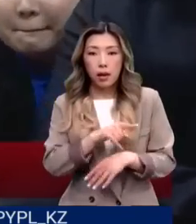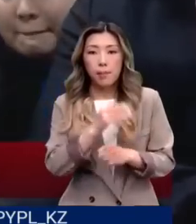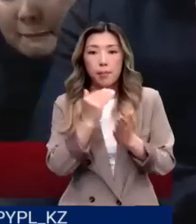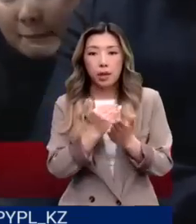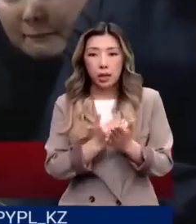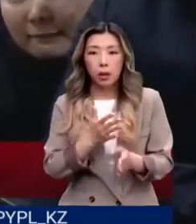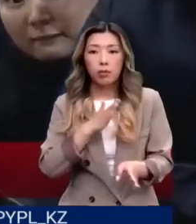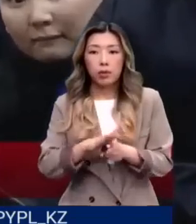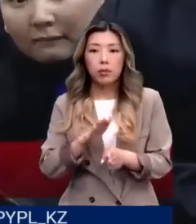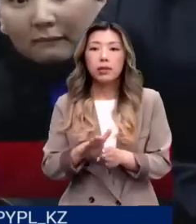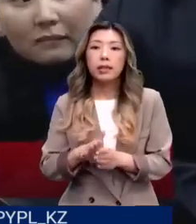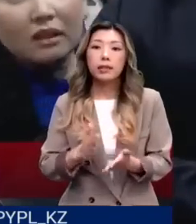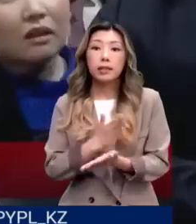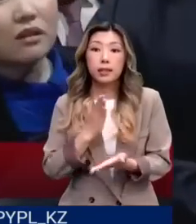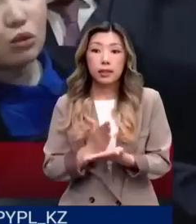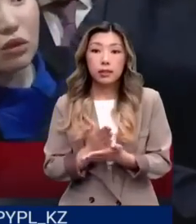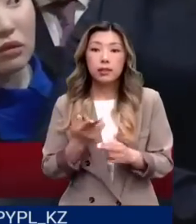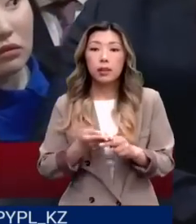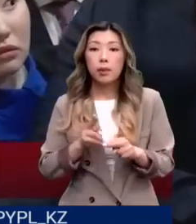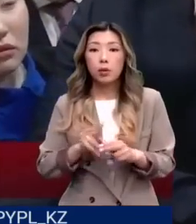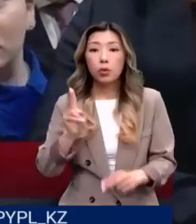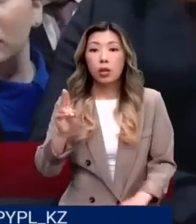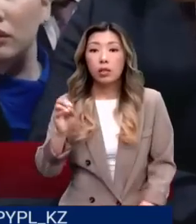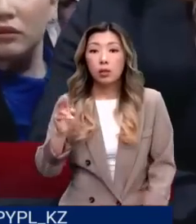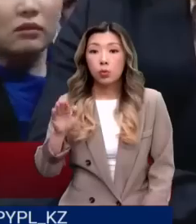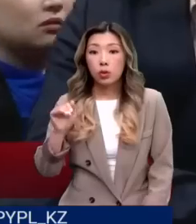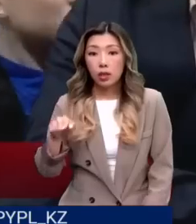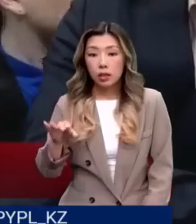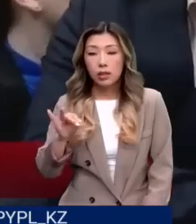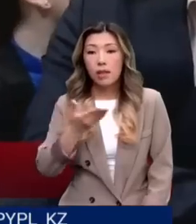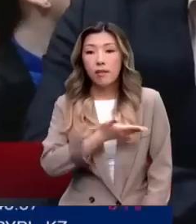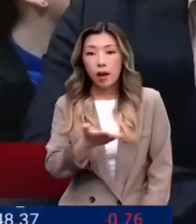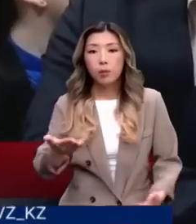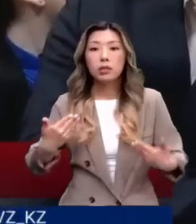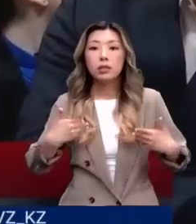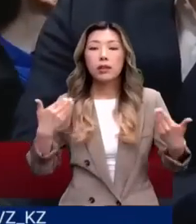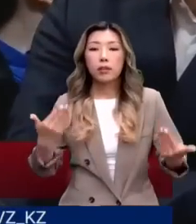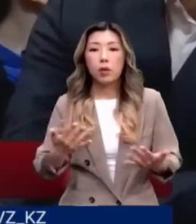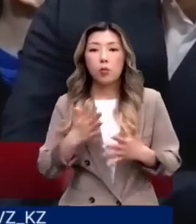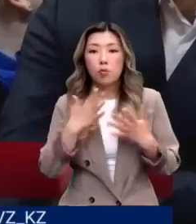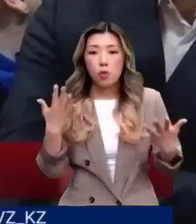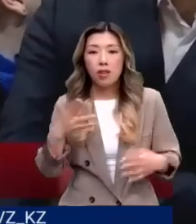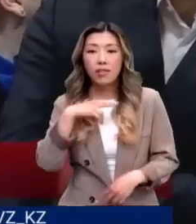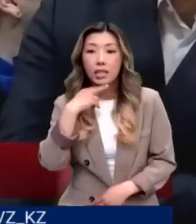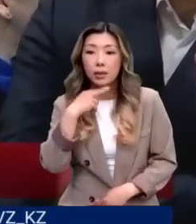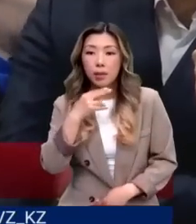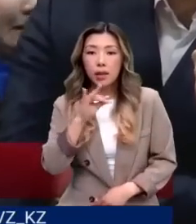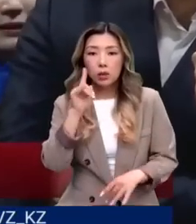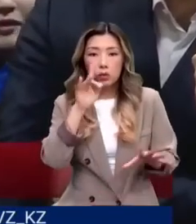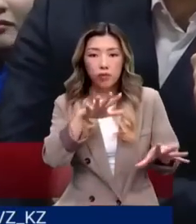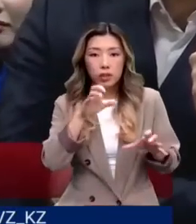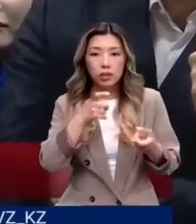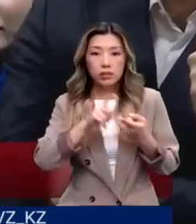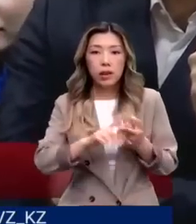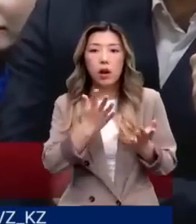Поэтому и депутатам, в том числе и вам, я советую более детально вникать в содержательную